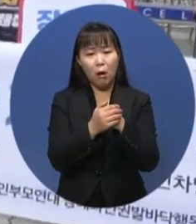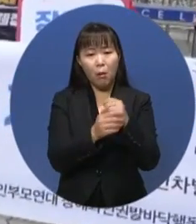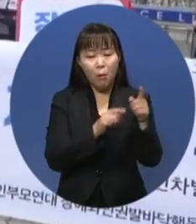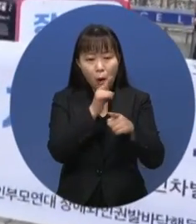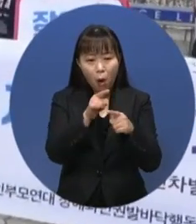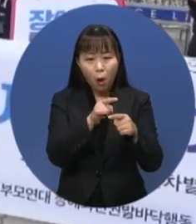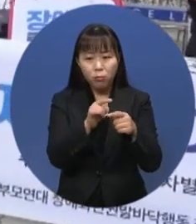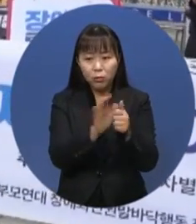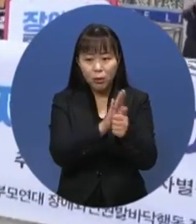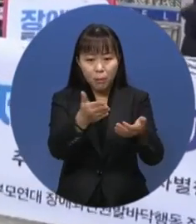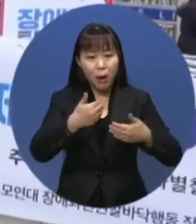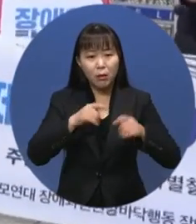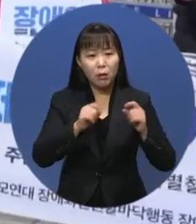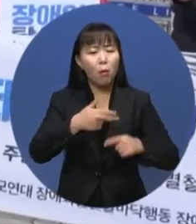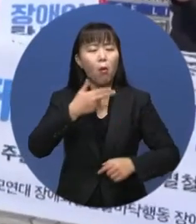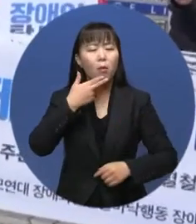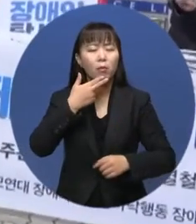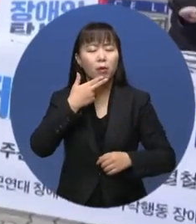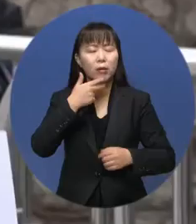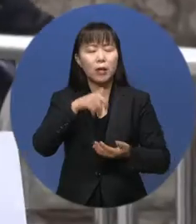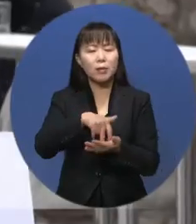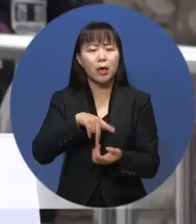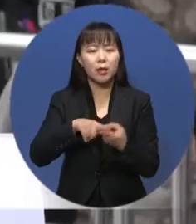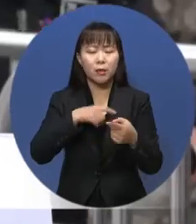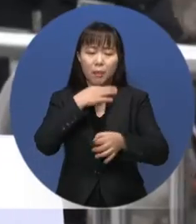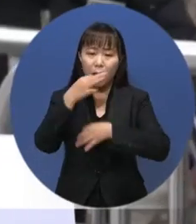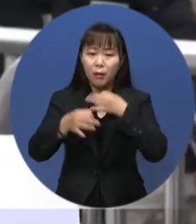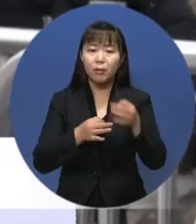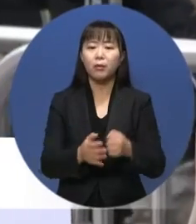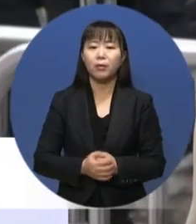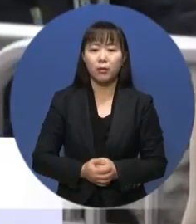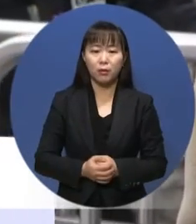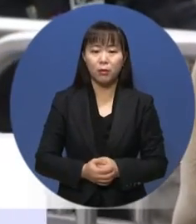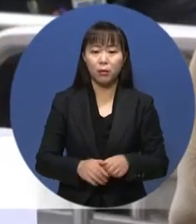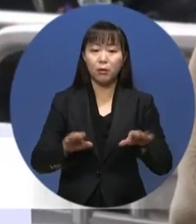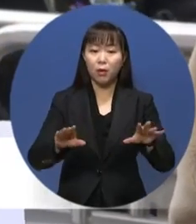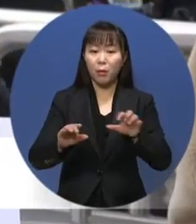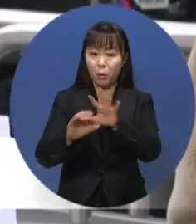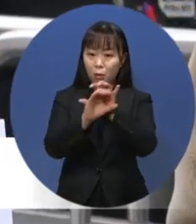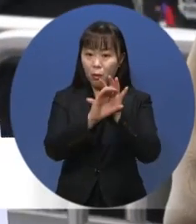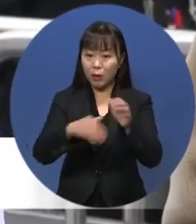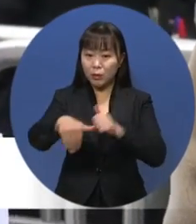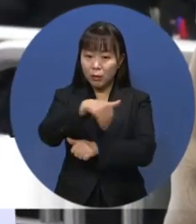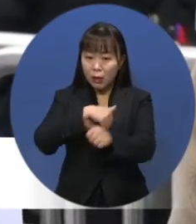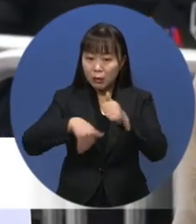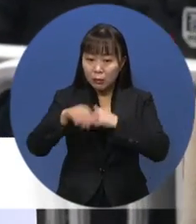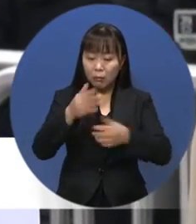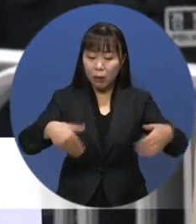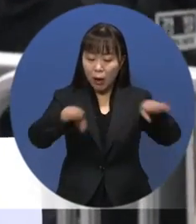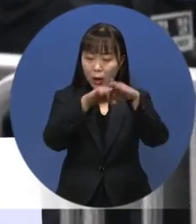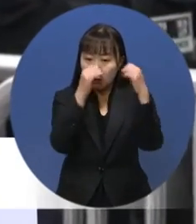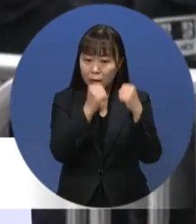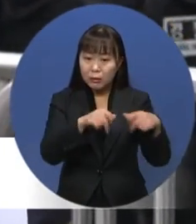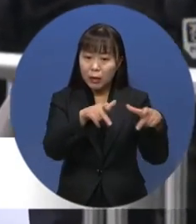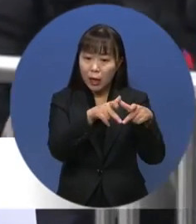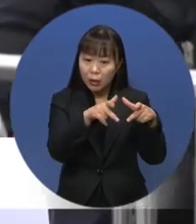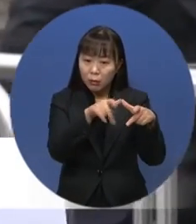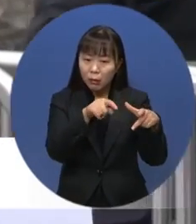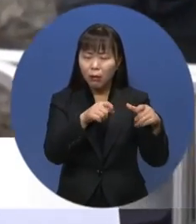얻지 못했다며 입장을 호소했습니다. 이번에 코로나 상황에서 시설에 있는